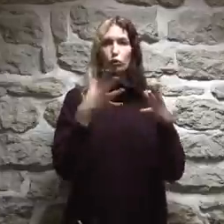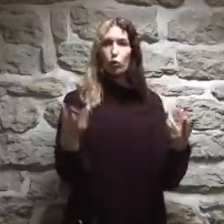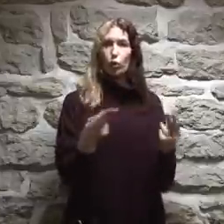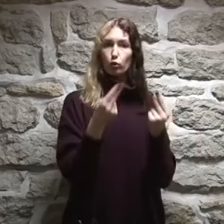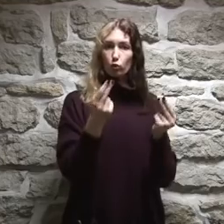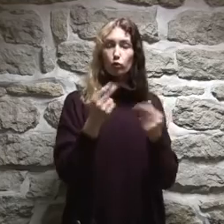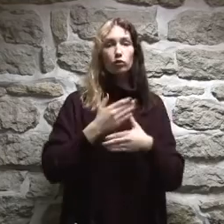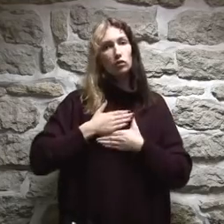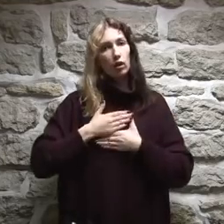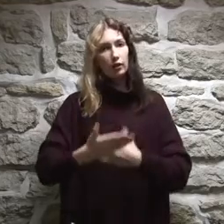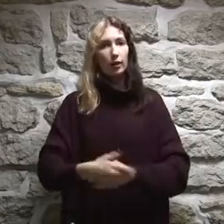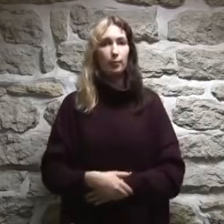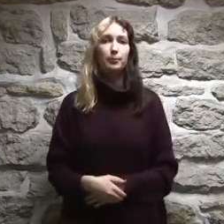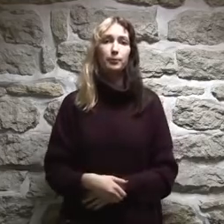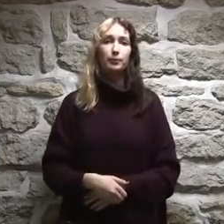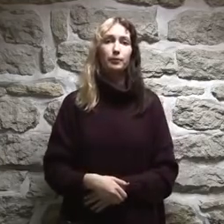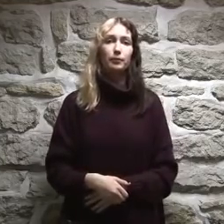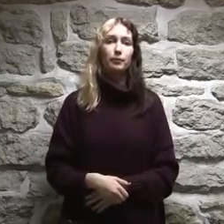Aitäh!